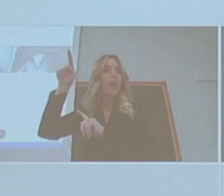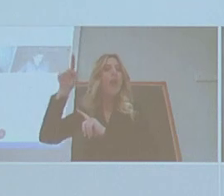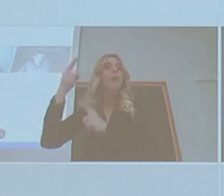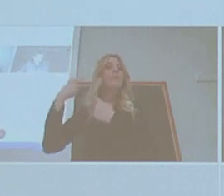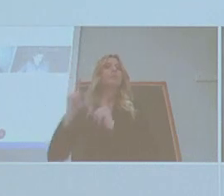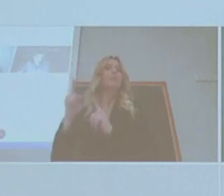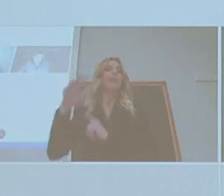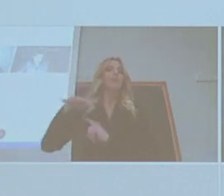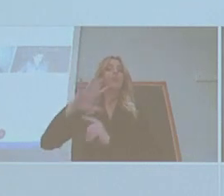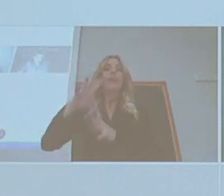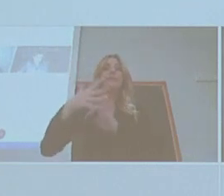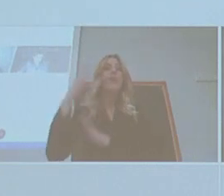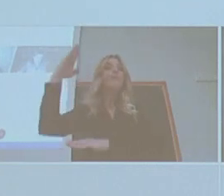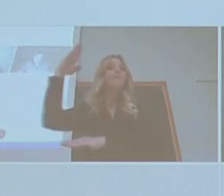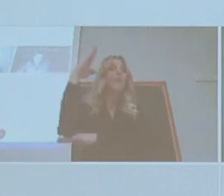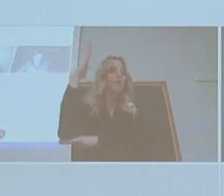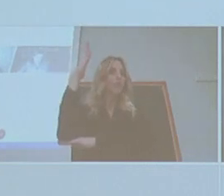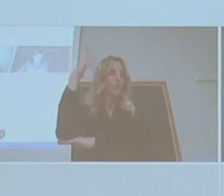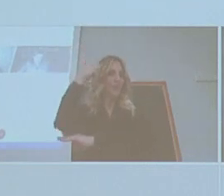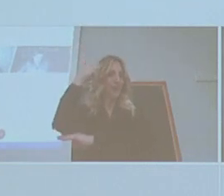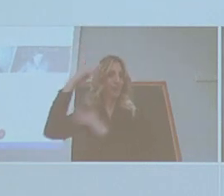il fotovoltaico.